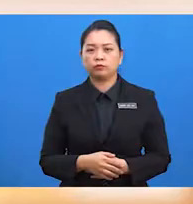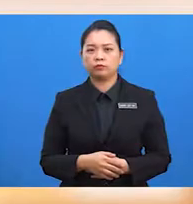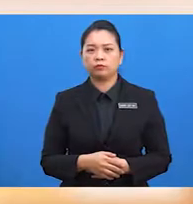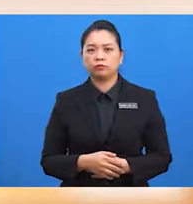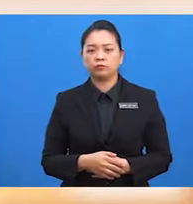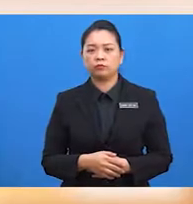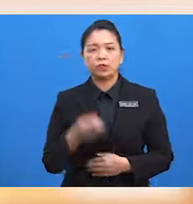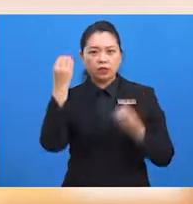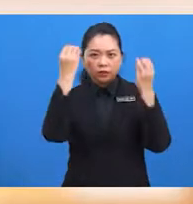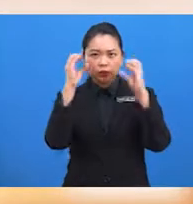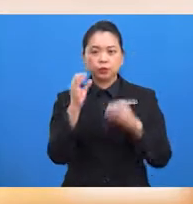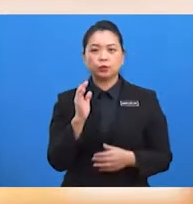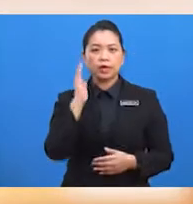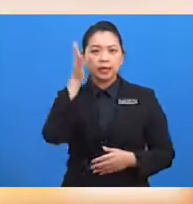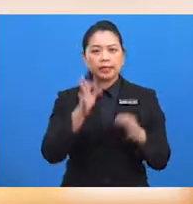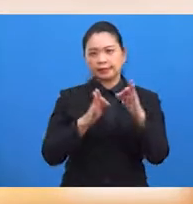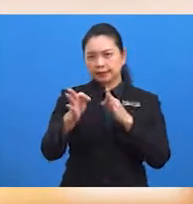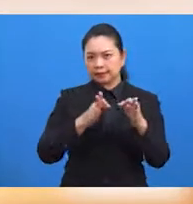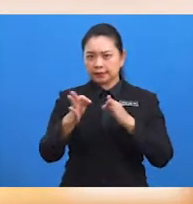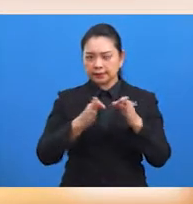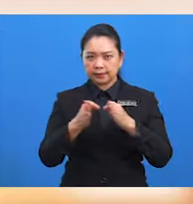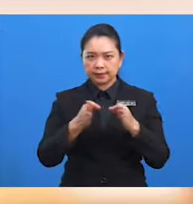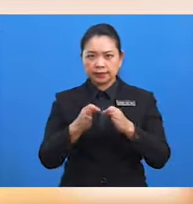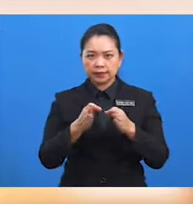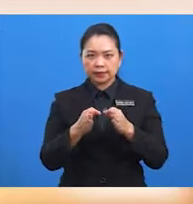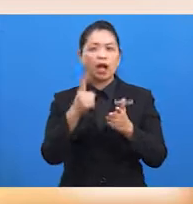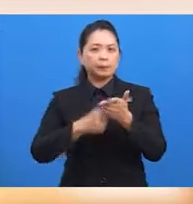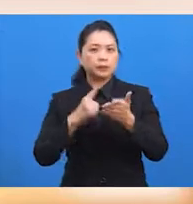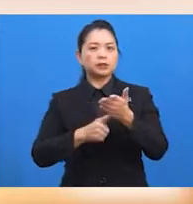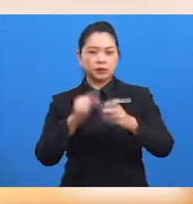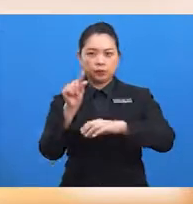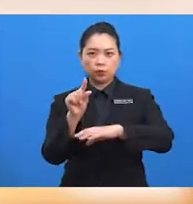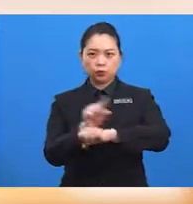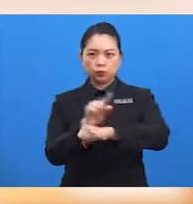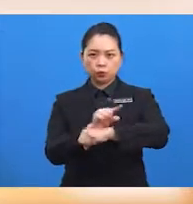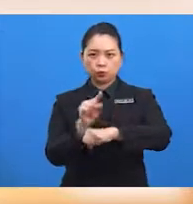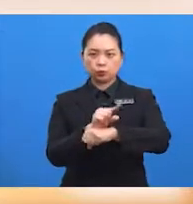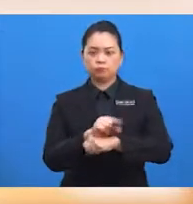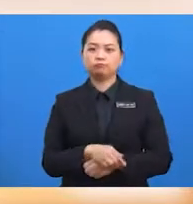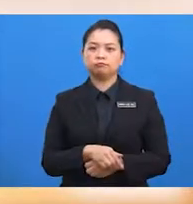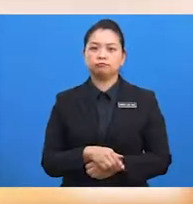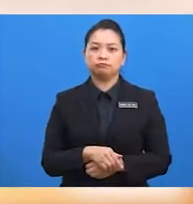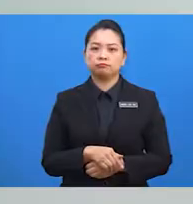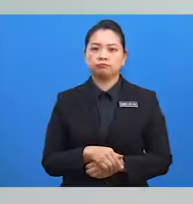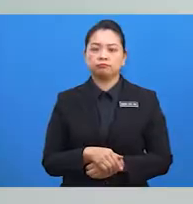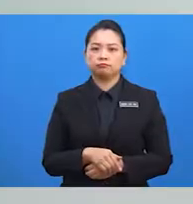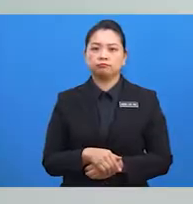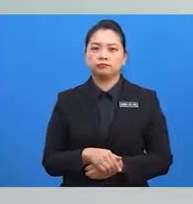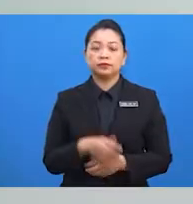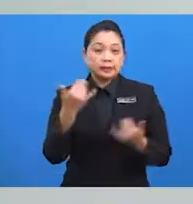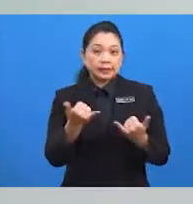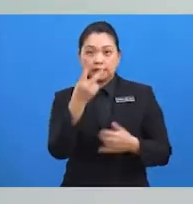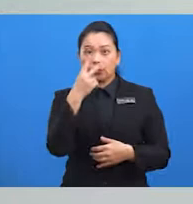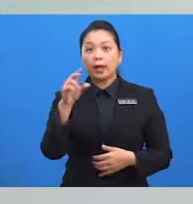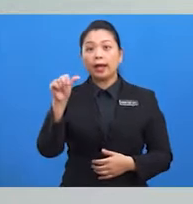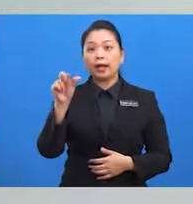ceguk akan menerangkan tentang kegunaan Redo aktif dalam bidang pertama yaitu